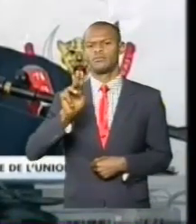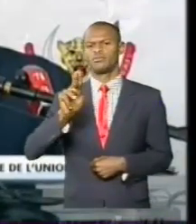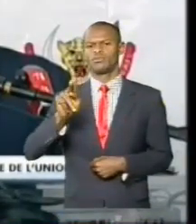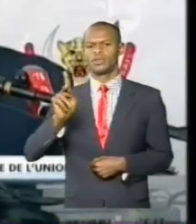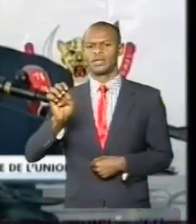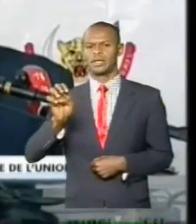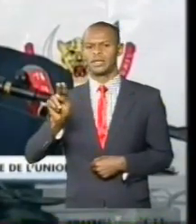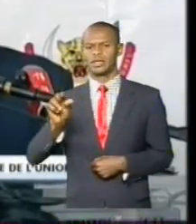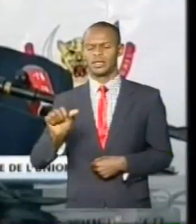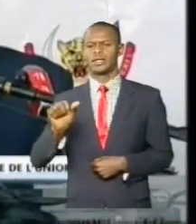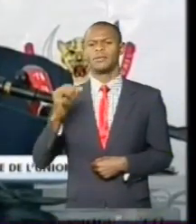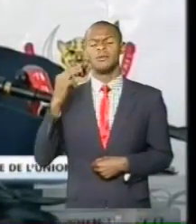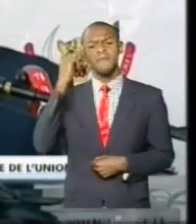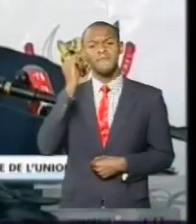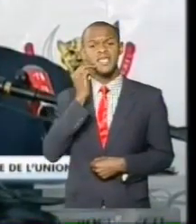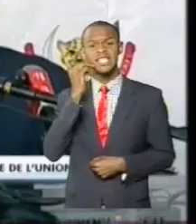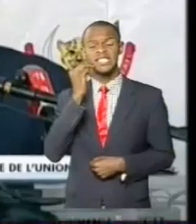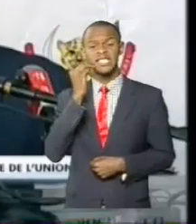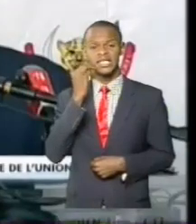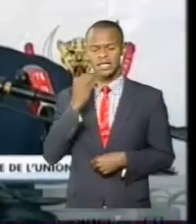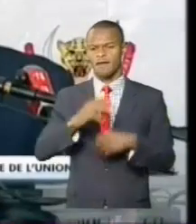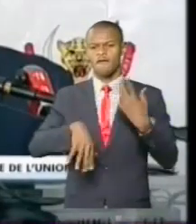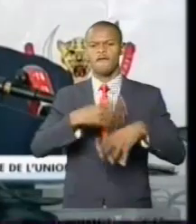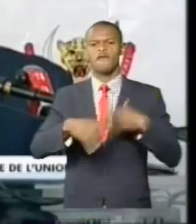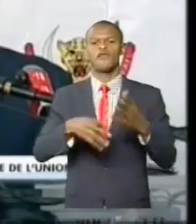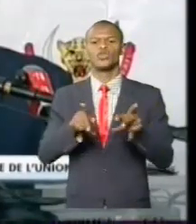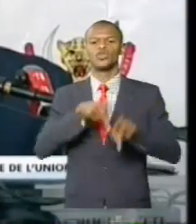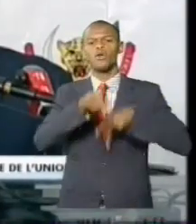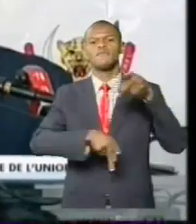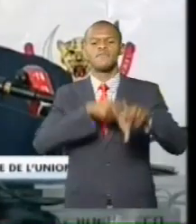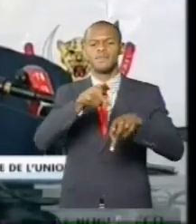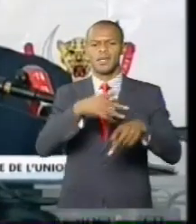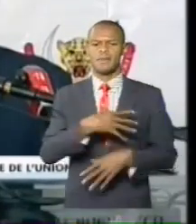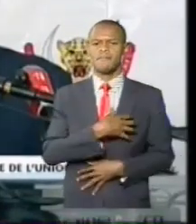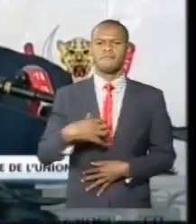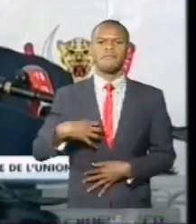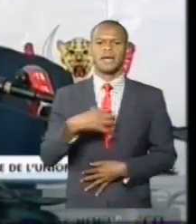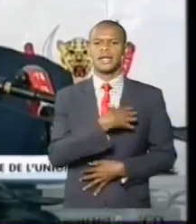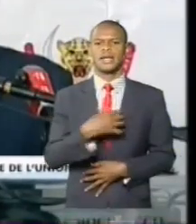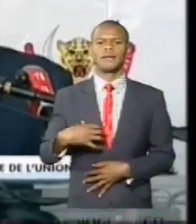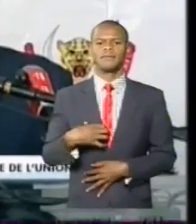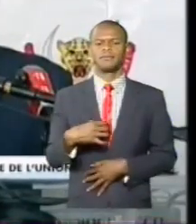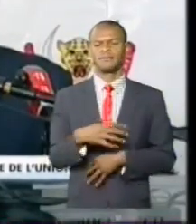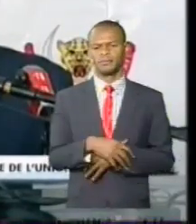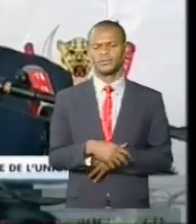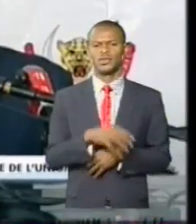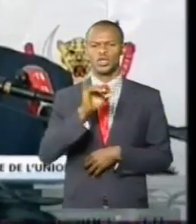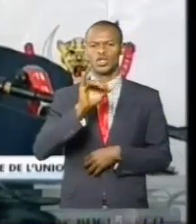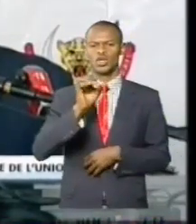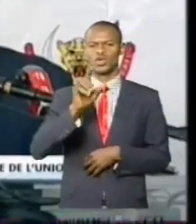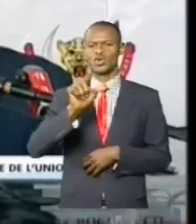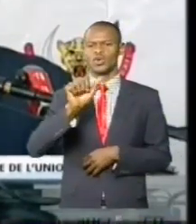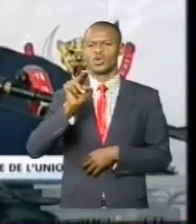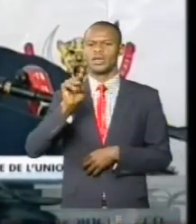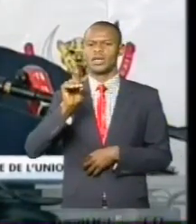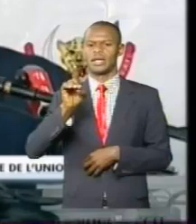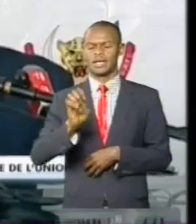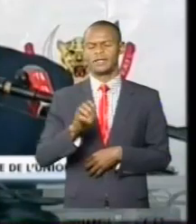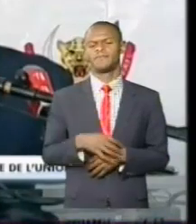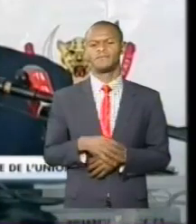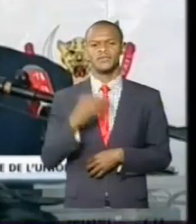publique, Madame Yolande Ebongo Bosongo. Ministre des